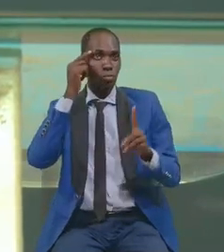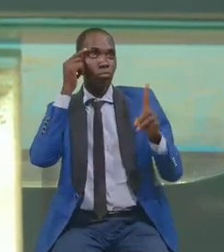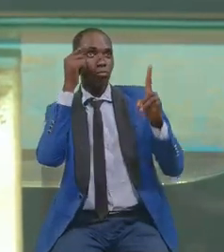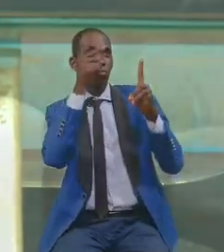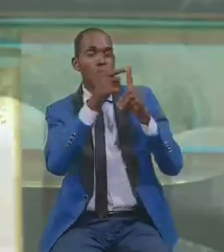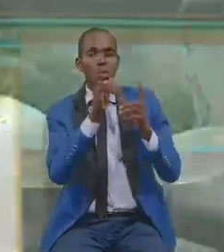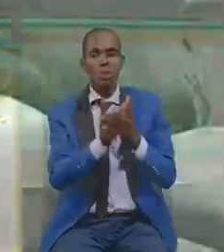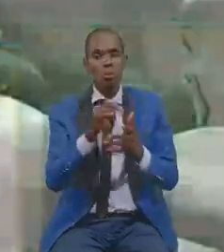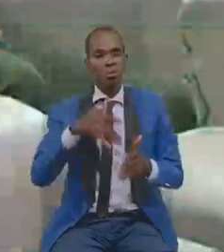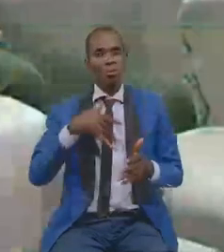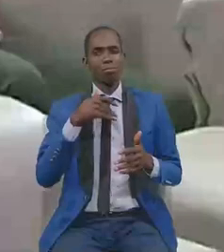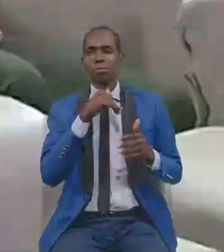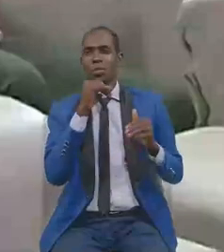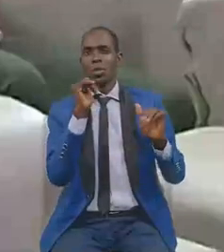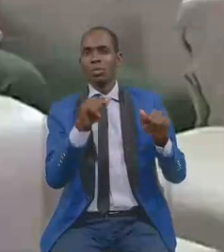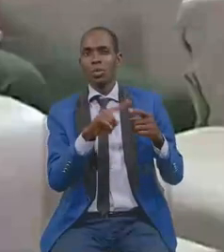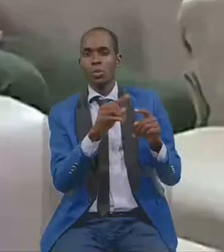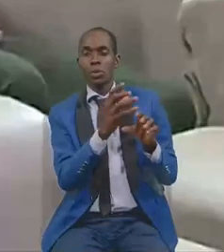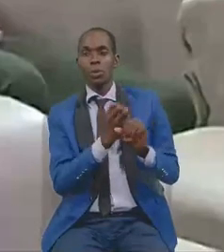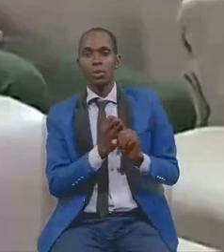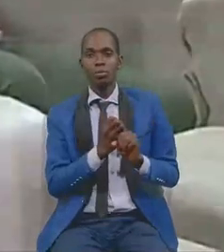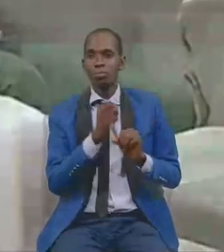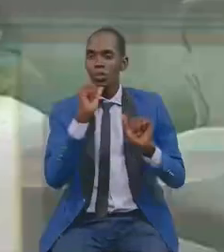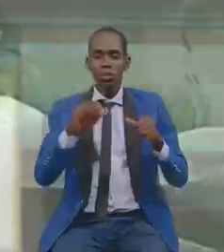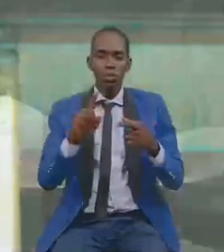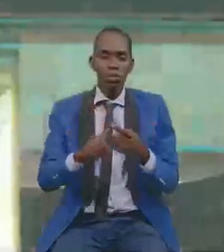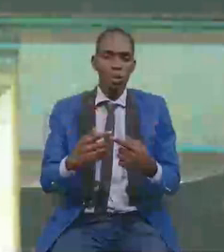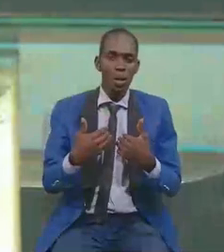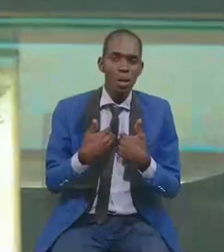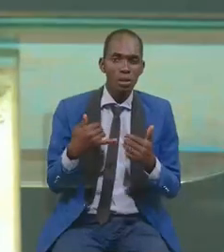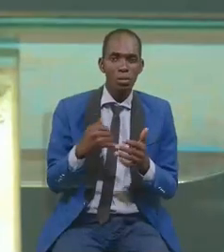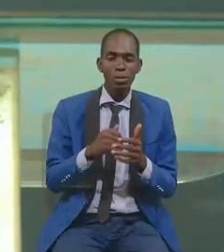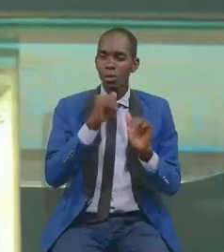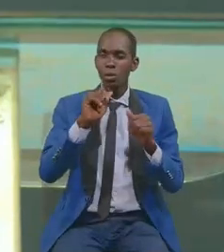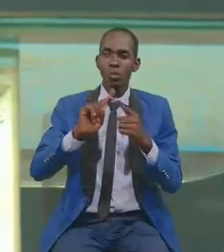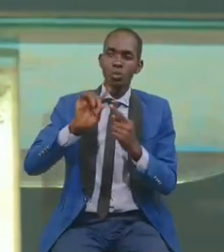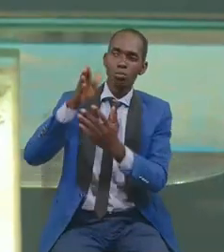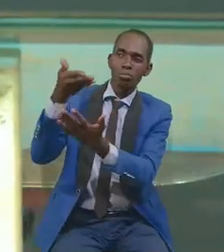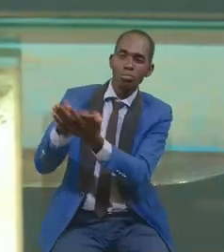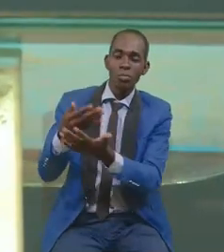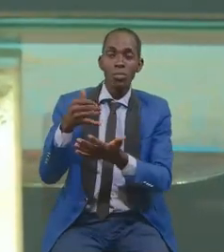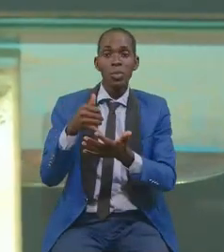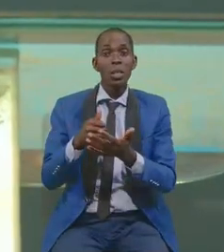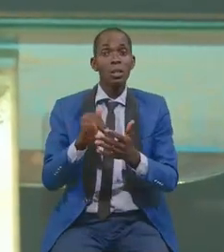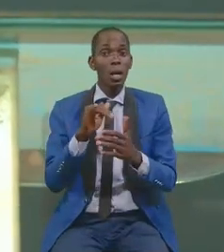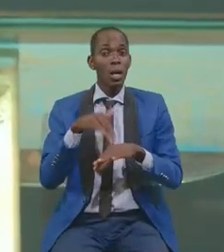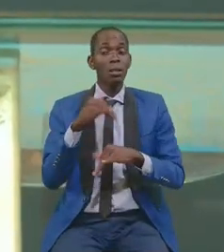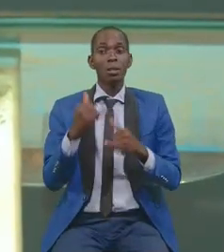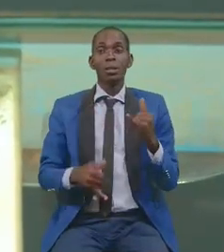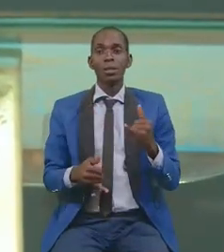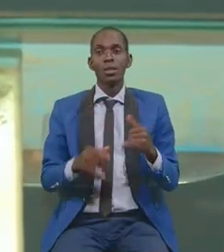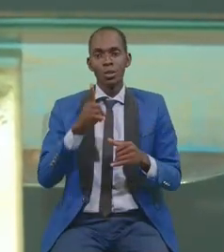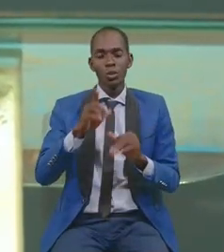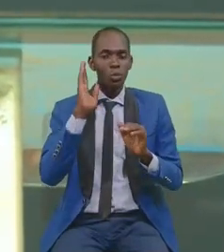atteindre cet objectif qui semble impossible à atteindre. Finalement,